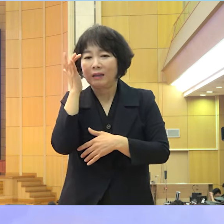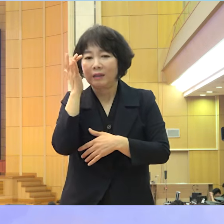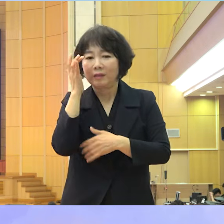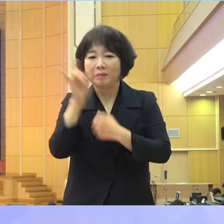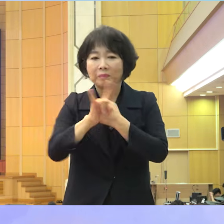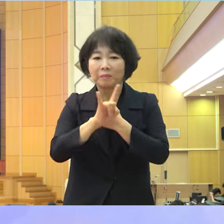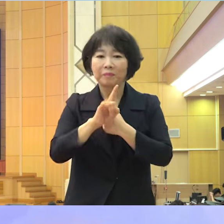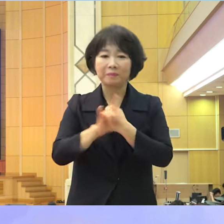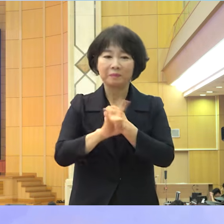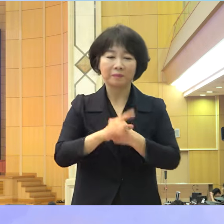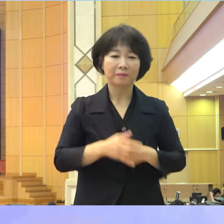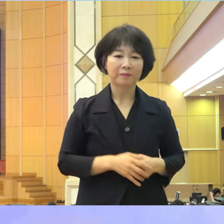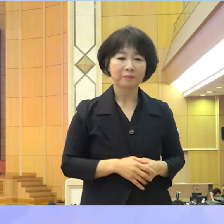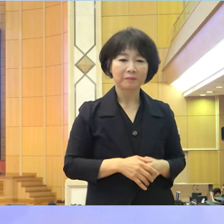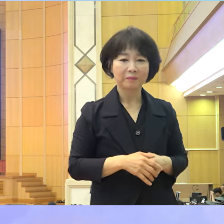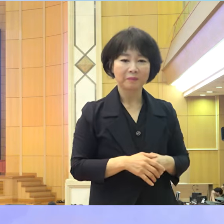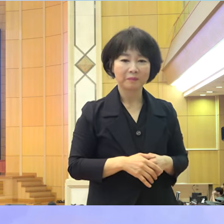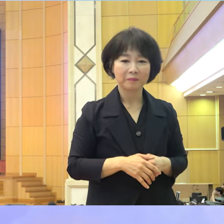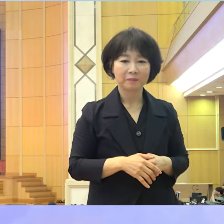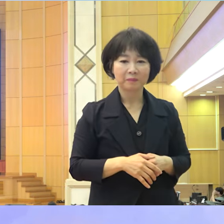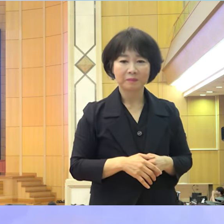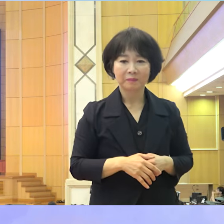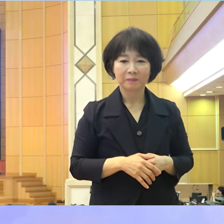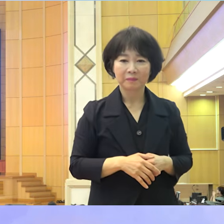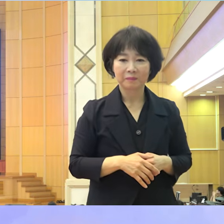띄워주세요. 영상 띄워주세요.